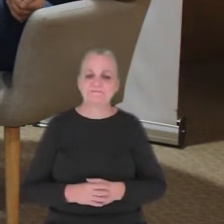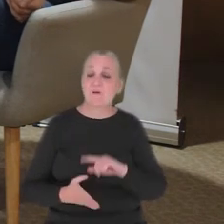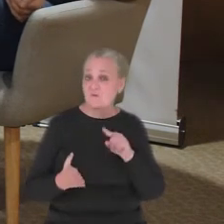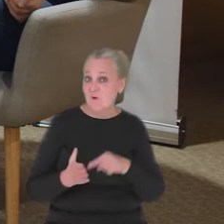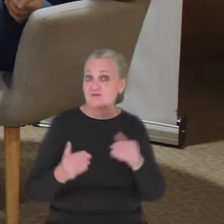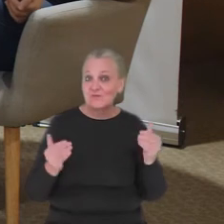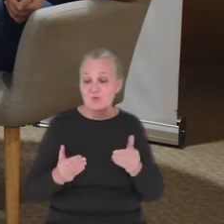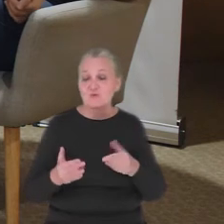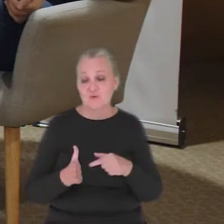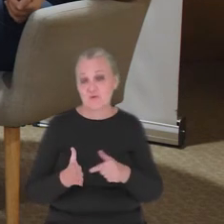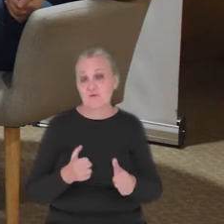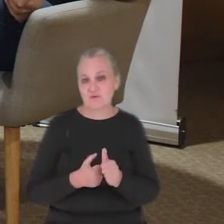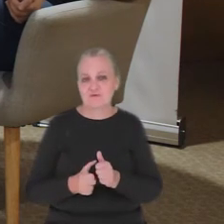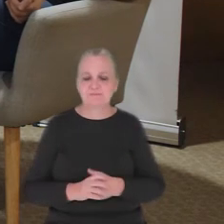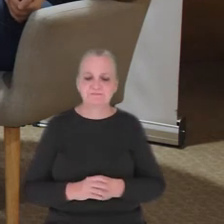może właśnie o to chodzi.